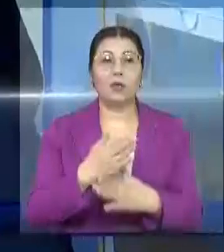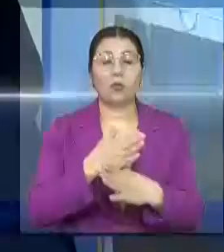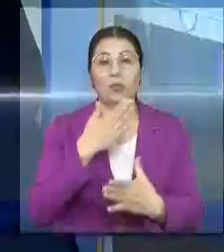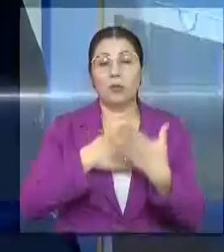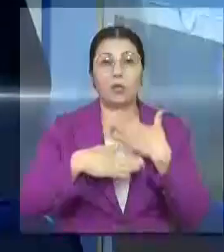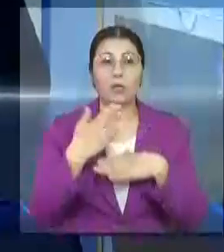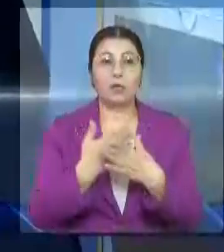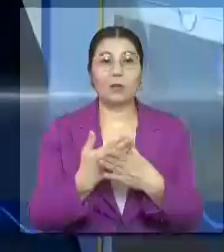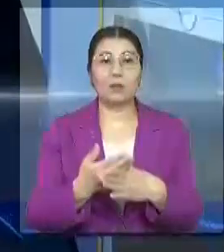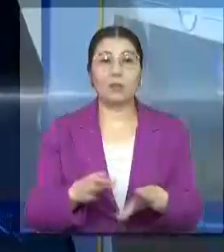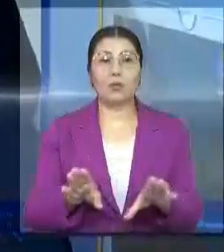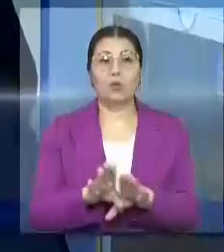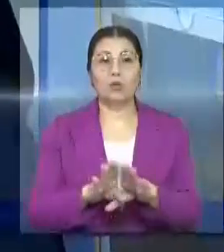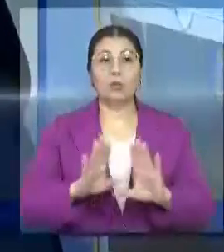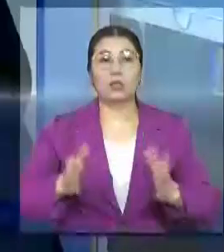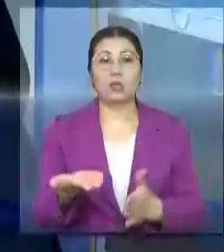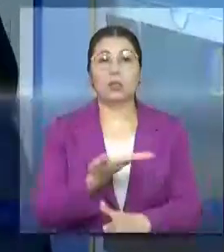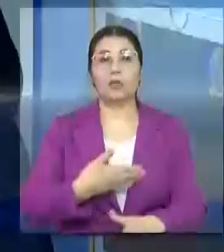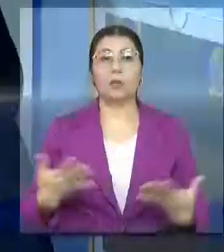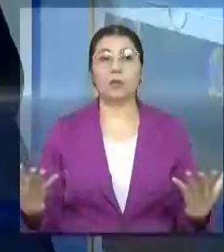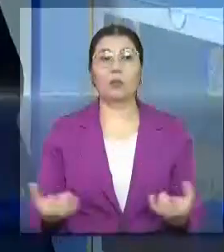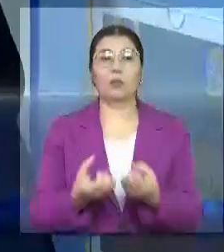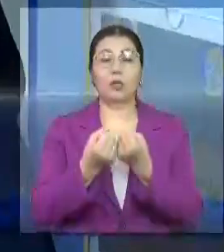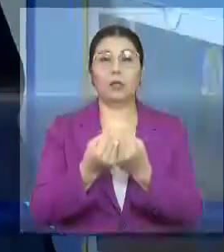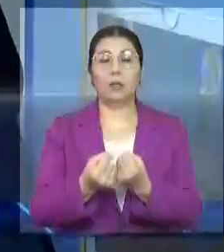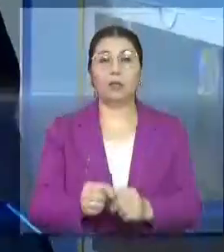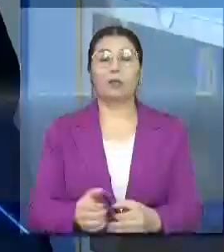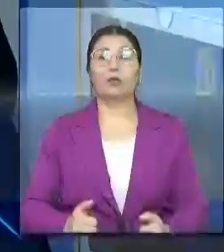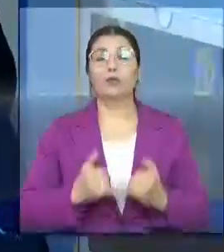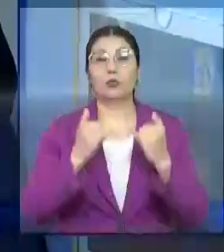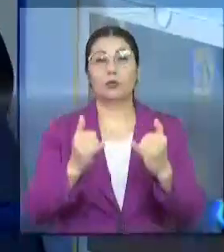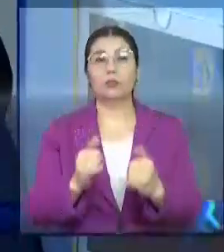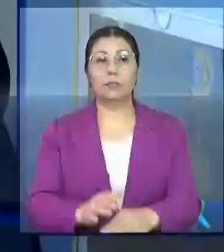рахмет. Осындай жағдайда бізді не қалдырмағандарына рахмет айтамын.